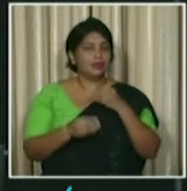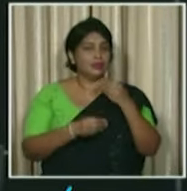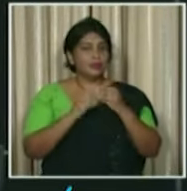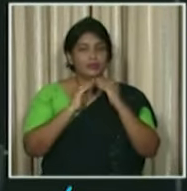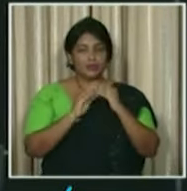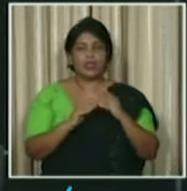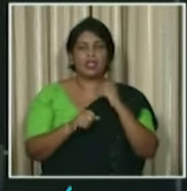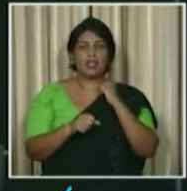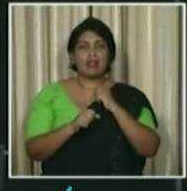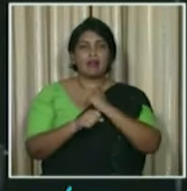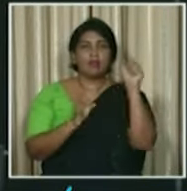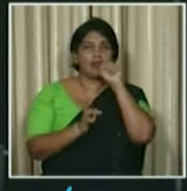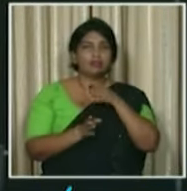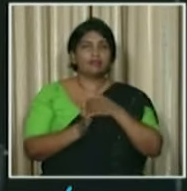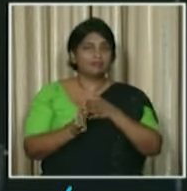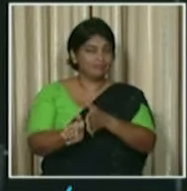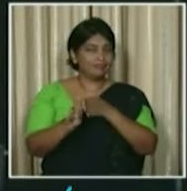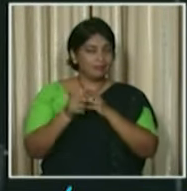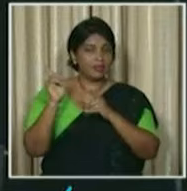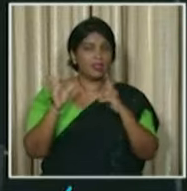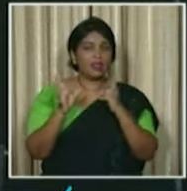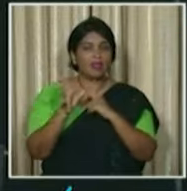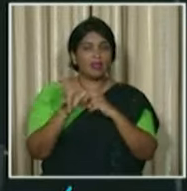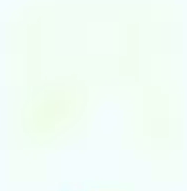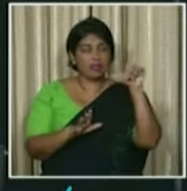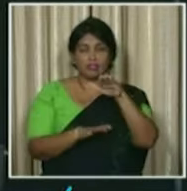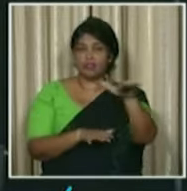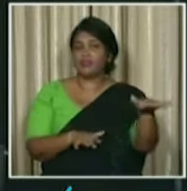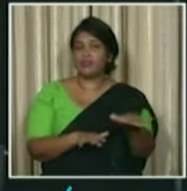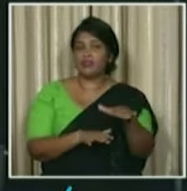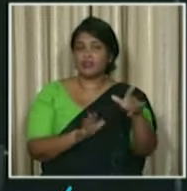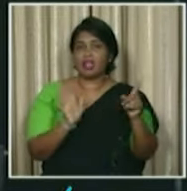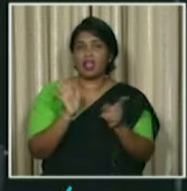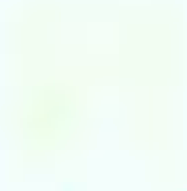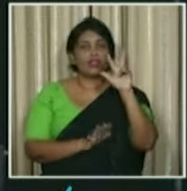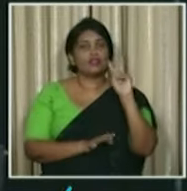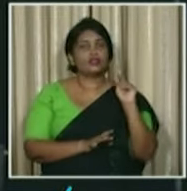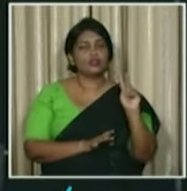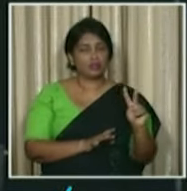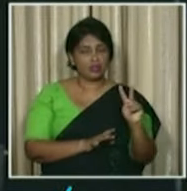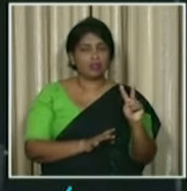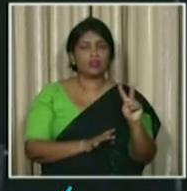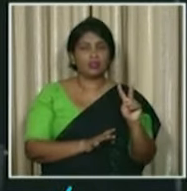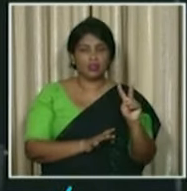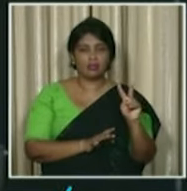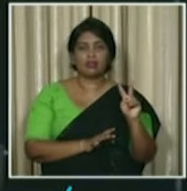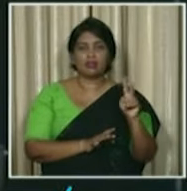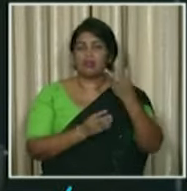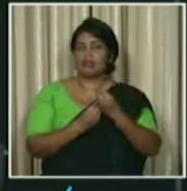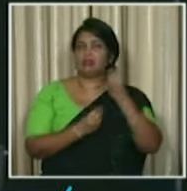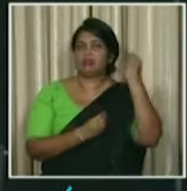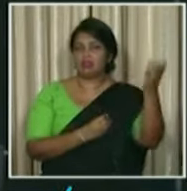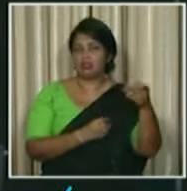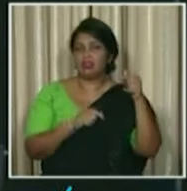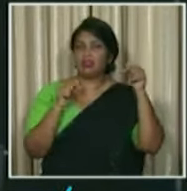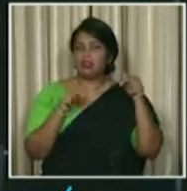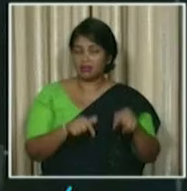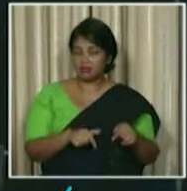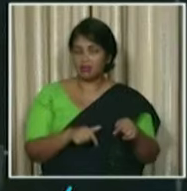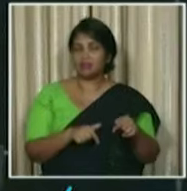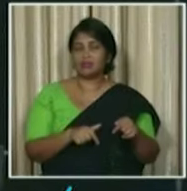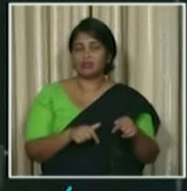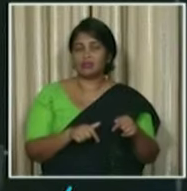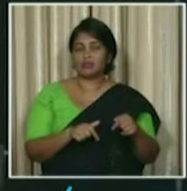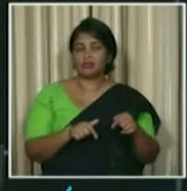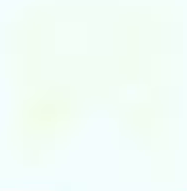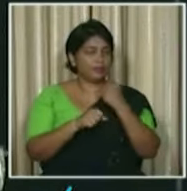ගින්තොට තුනිලෑලි සංස්ථාවේ අක්කර 17ක ඉඩම ලක්ෂ 82කට යසසිරි කස්තුරිය ආරච්චිට දීලා දැන් ඒක ඉඩම බ්ලොක්